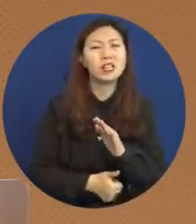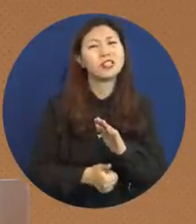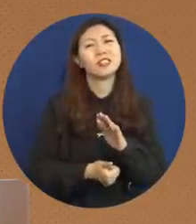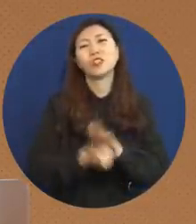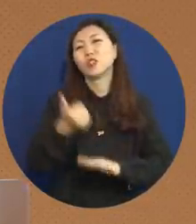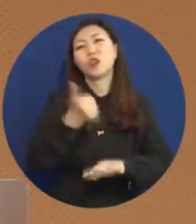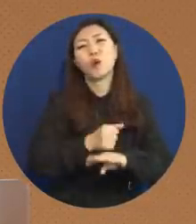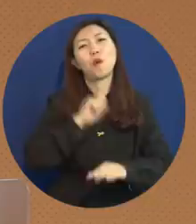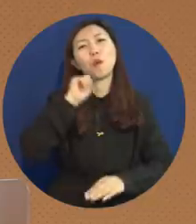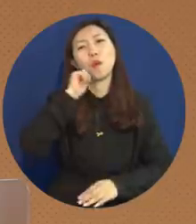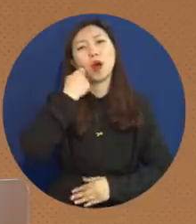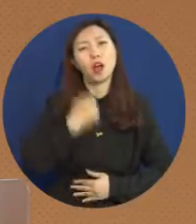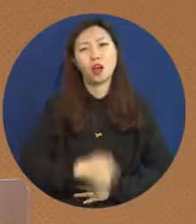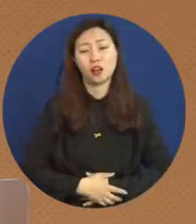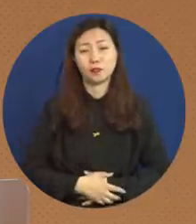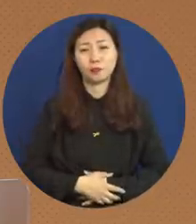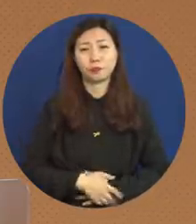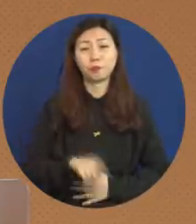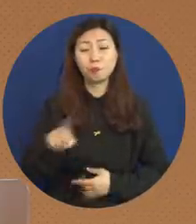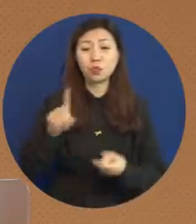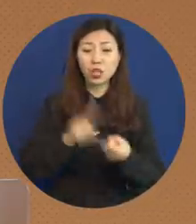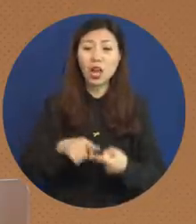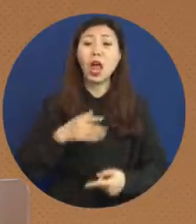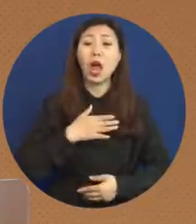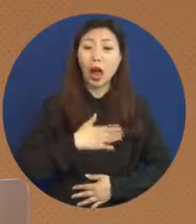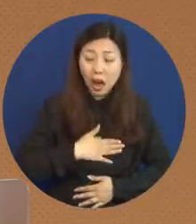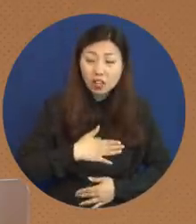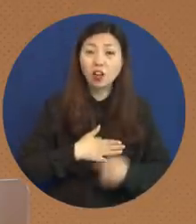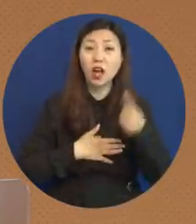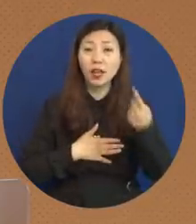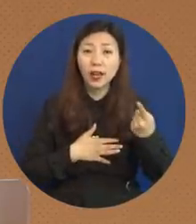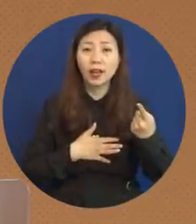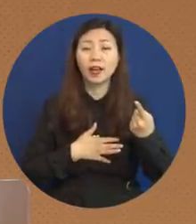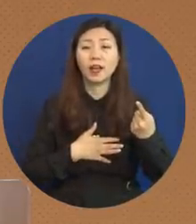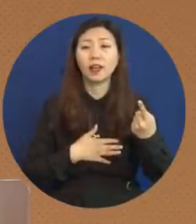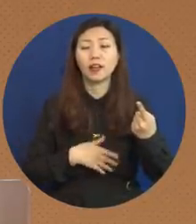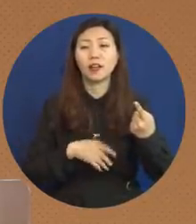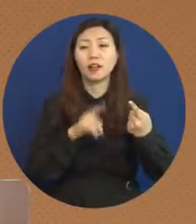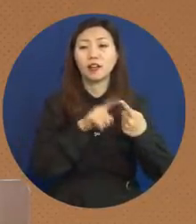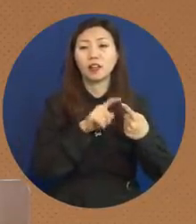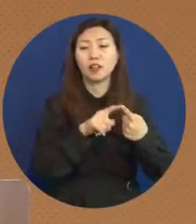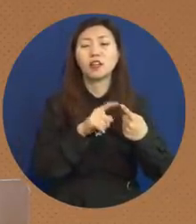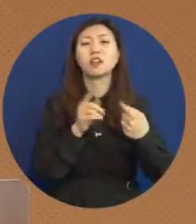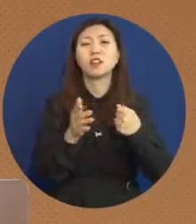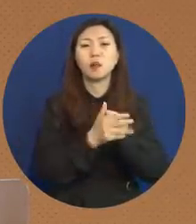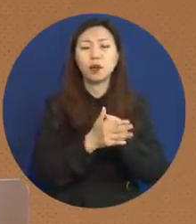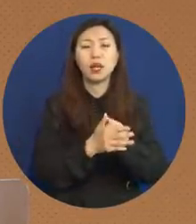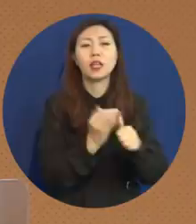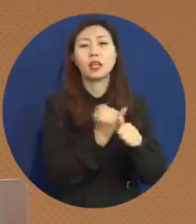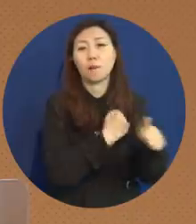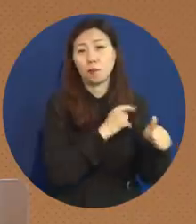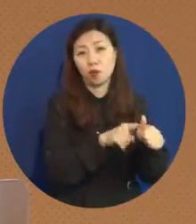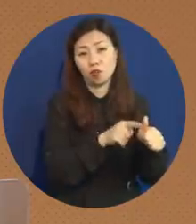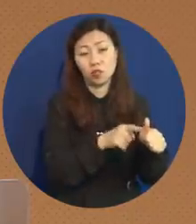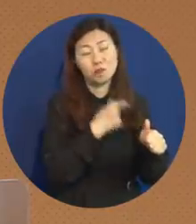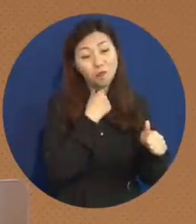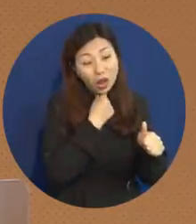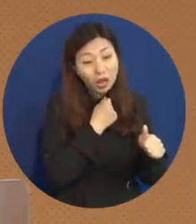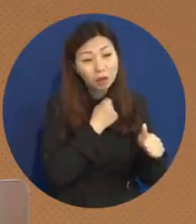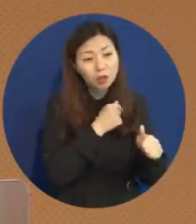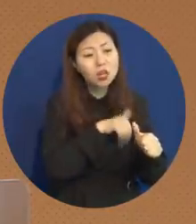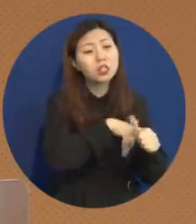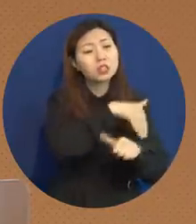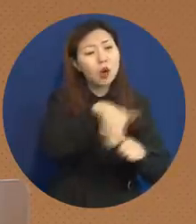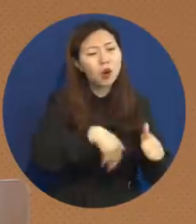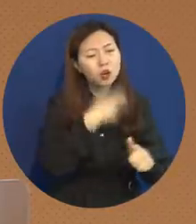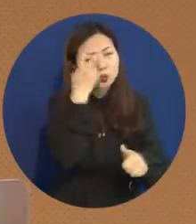해. 그러니까 이제 그런 걸 자기가 알고, 첫째. 그렇게 해서 남편하고, 그럼 그걸 하겠다. 그럼 자기가 시장 조사를